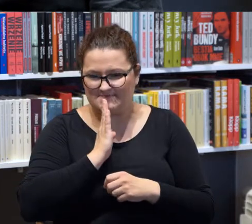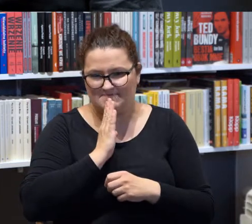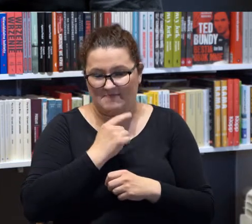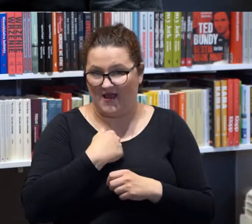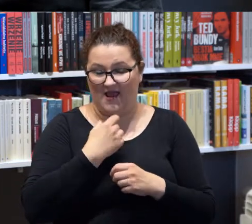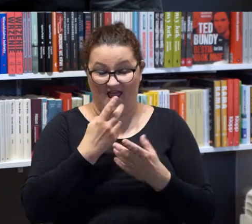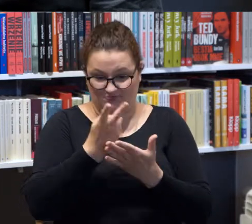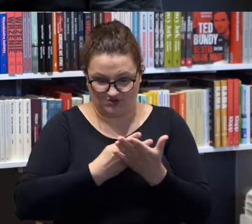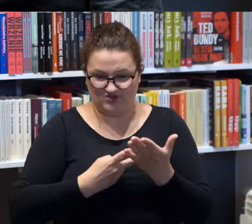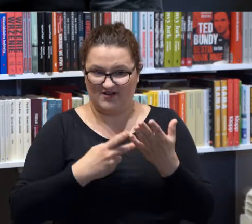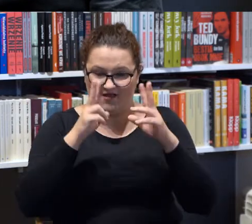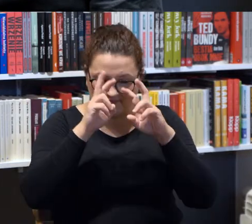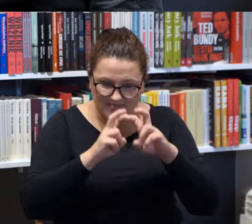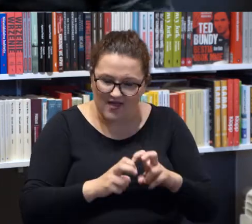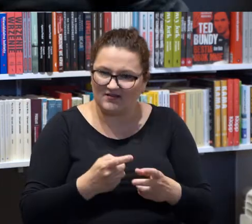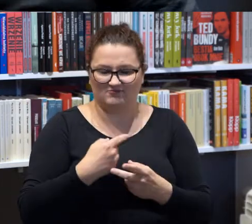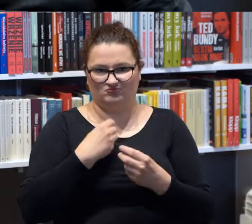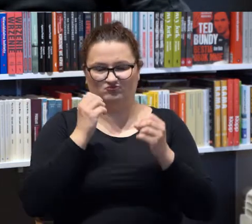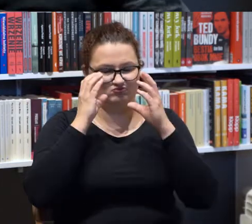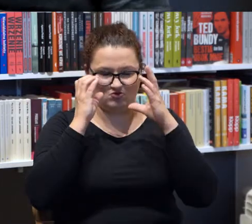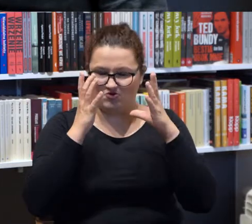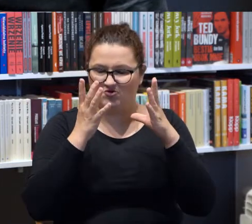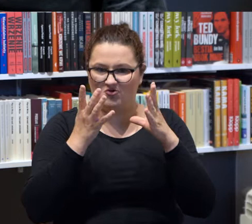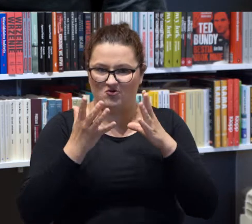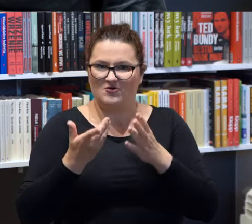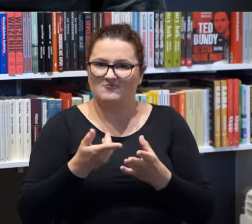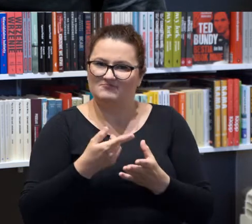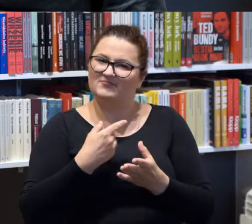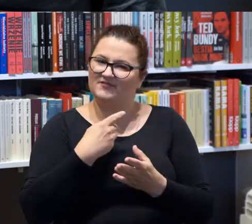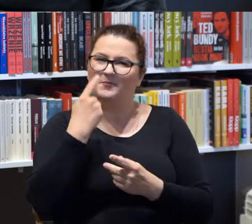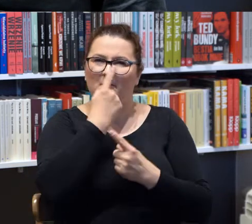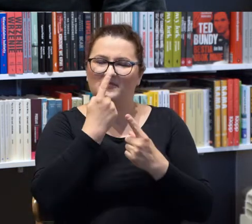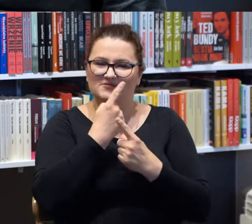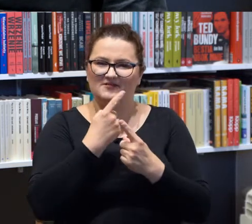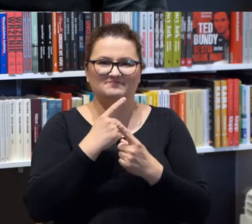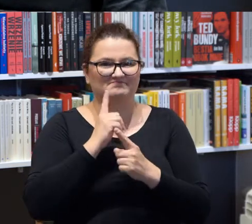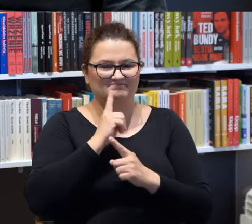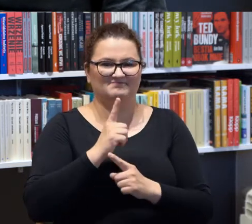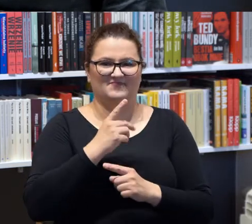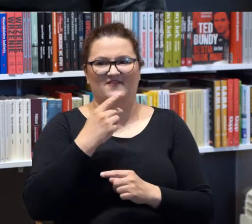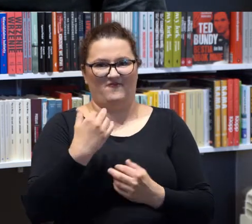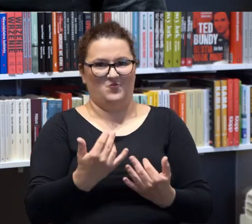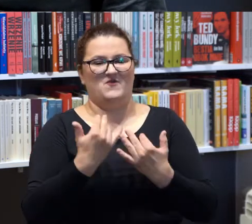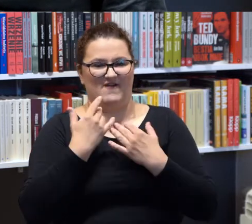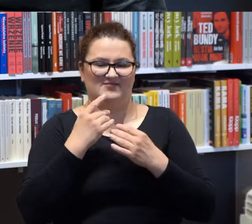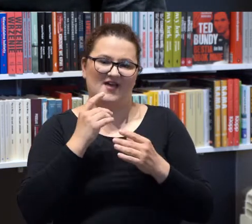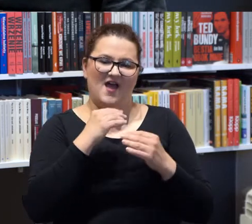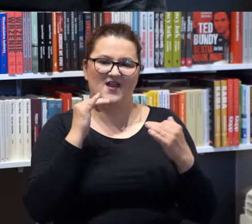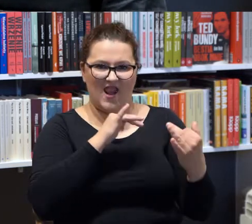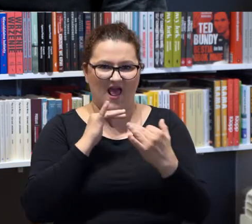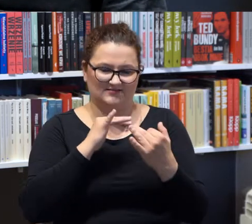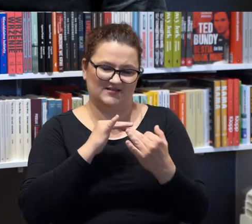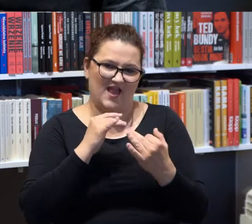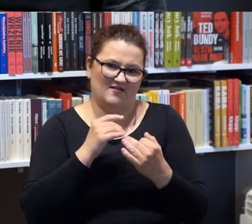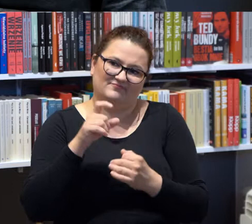to przeczytałam, takie uderzające. I pomyślałam sobie, że właśnie to określa trochę naszą relację do tej osoby i ona się bierze, i te palimpsesty, to